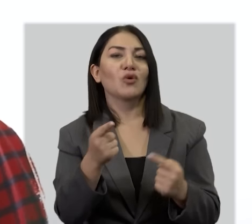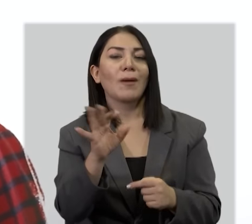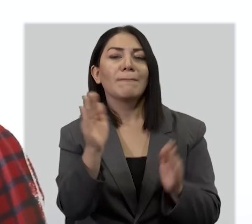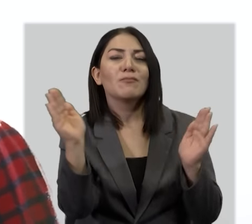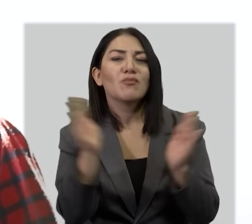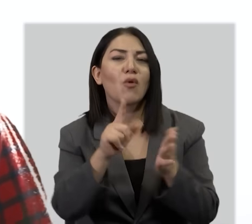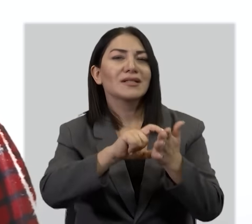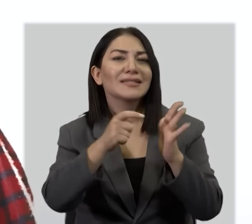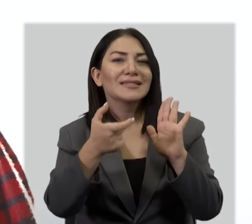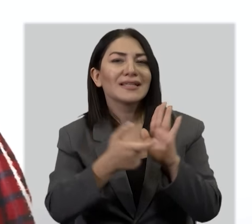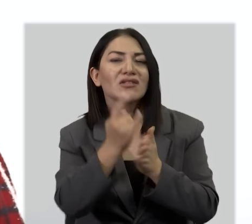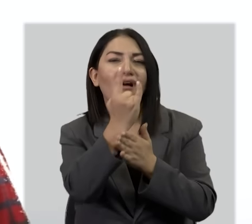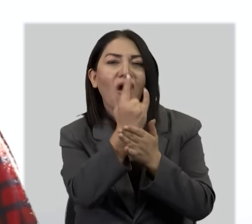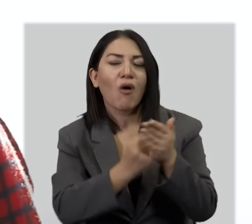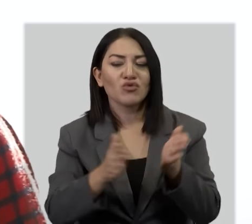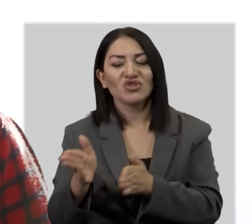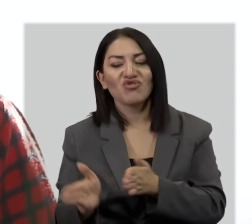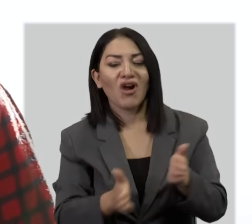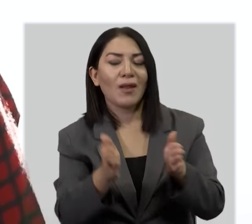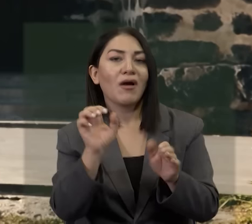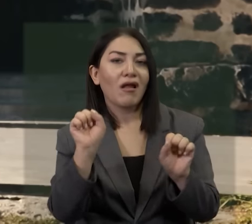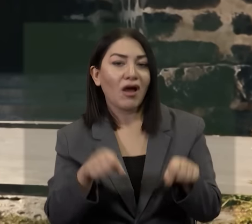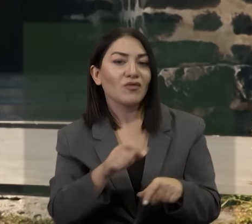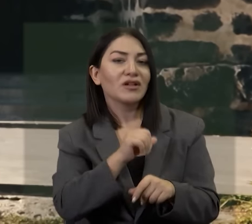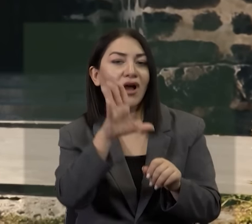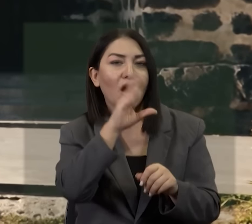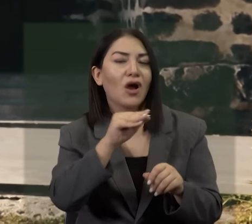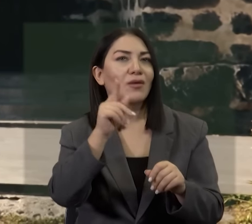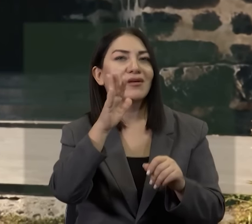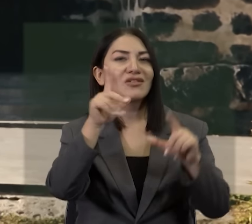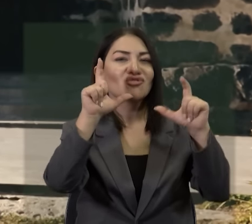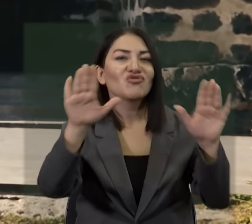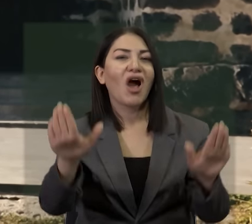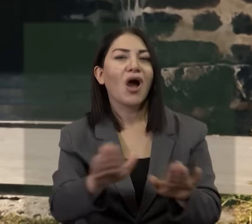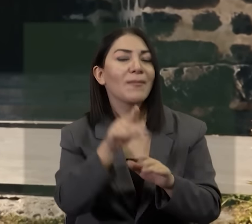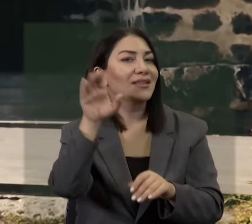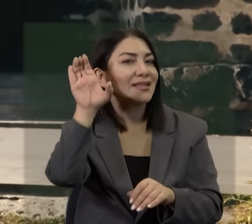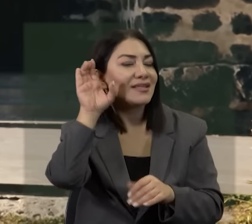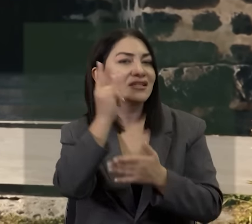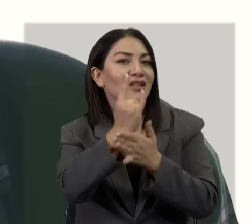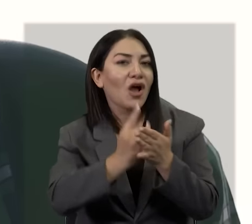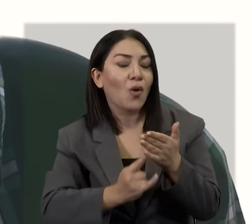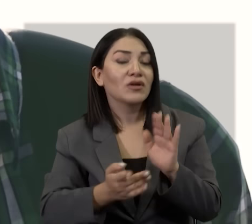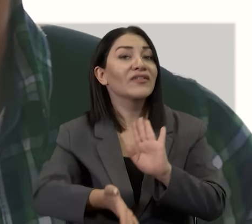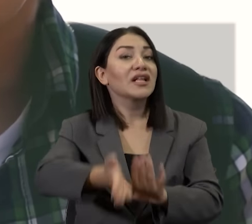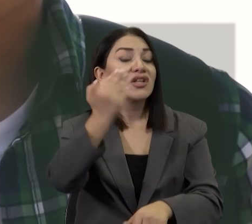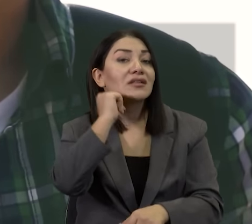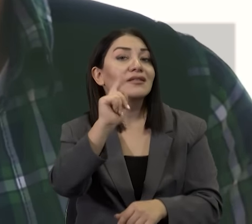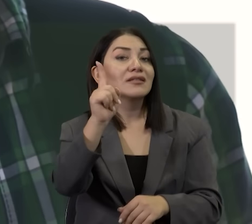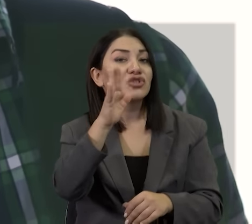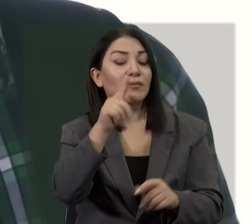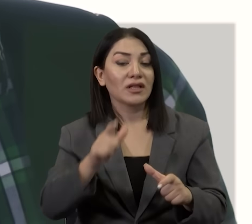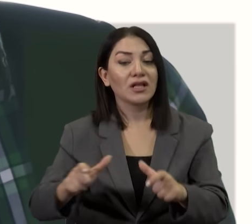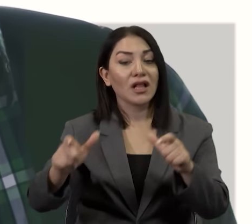ում համար փոքրիկ մի սենյակում թաքուն անցք էր բացված, որտեղից նա կարողանում էր լսել ժամերգությունը։ Ես գիտեմ,